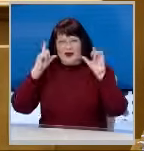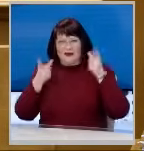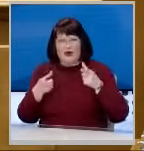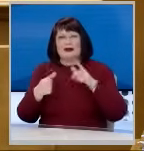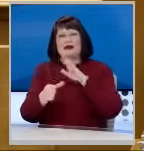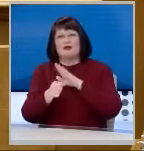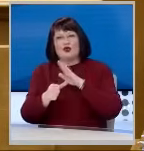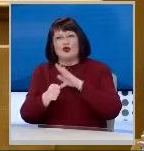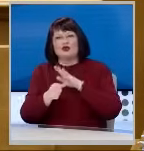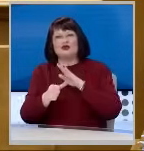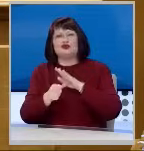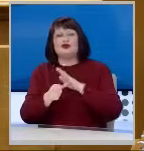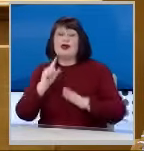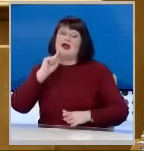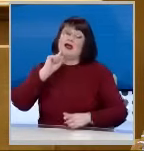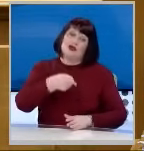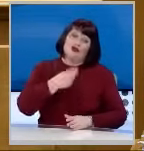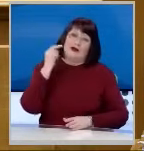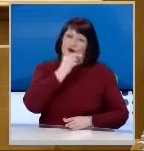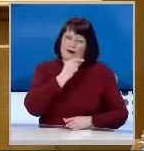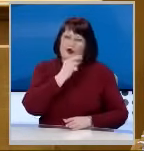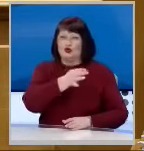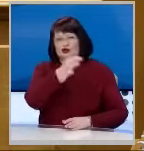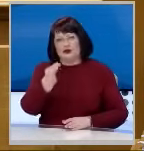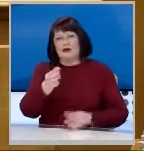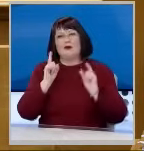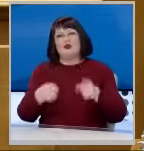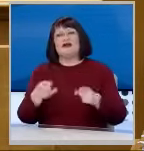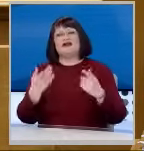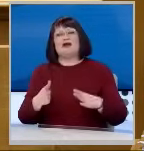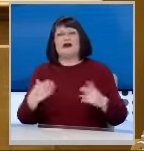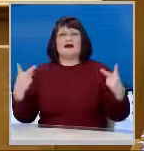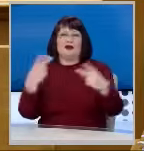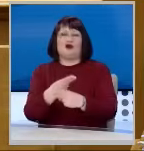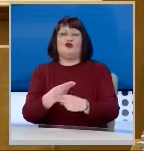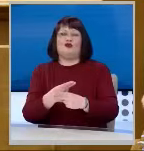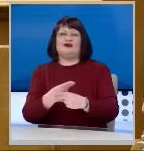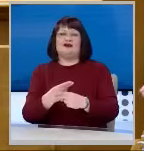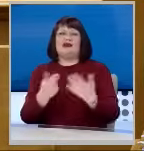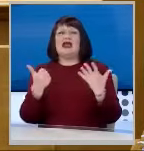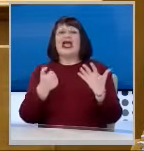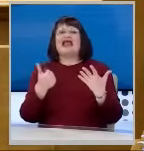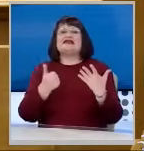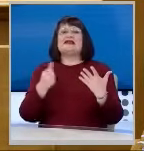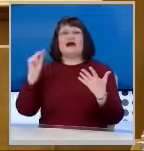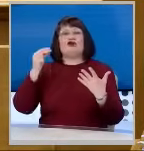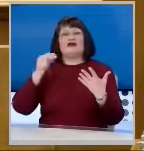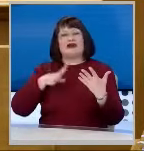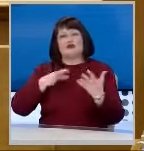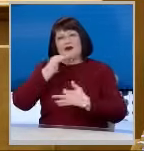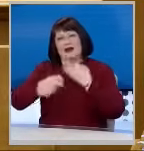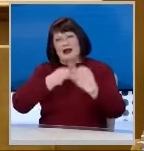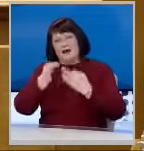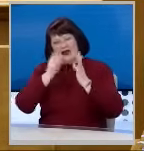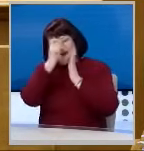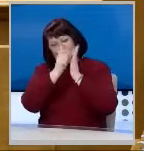και δρών κατ εντολήν του πρωθυπουργού αποφάσισε να κόψει ξαφνικά 60 ομιλητές από τον